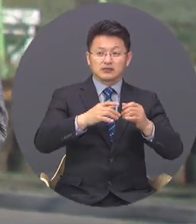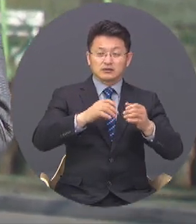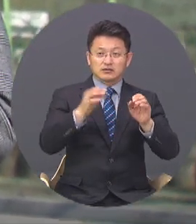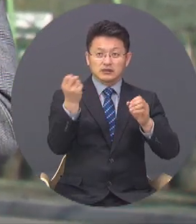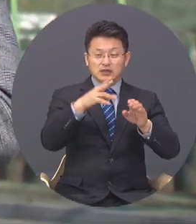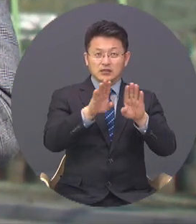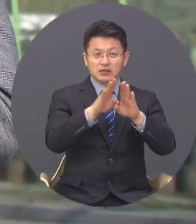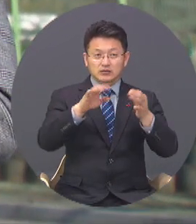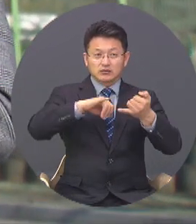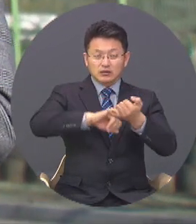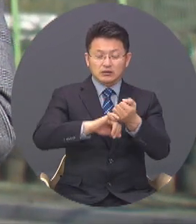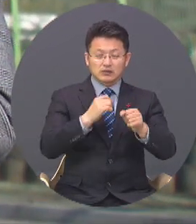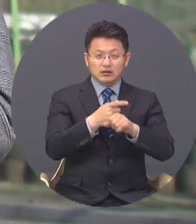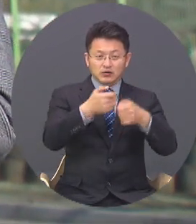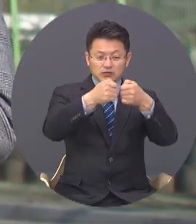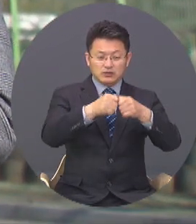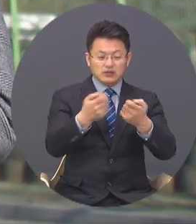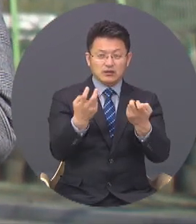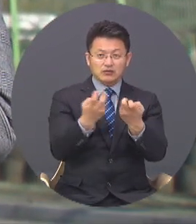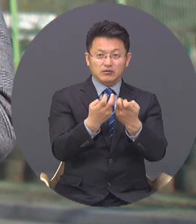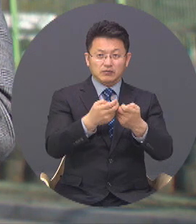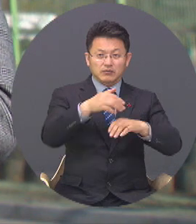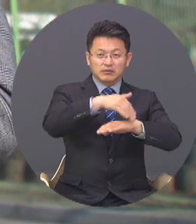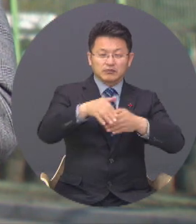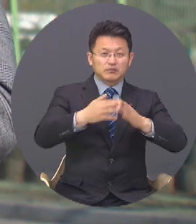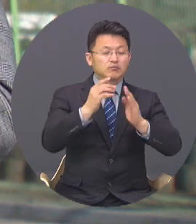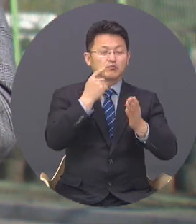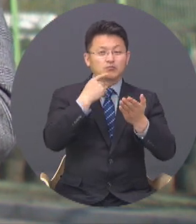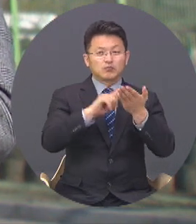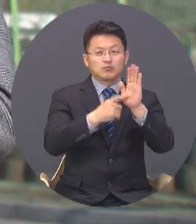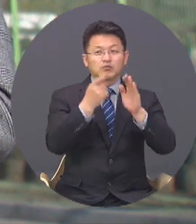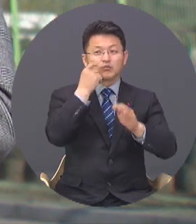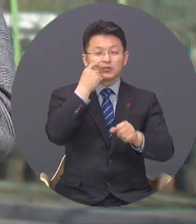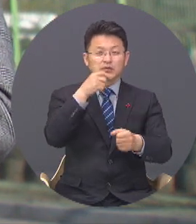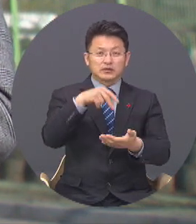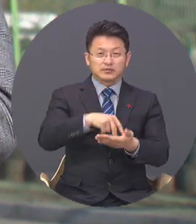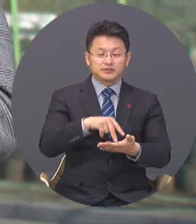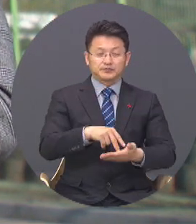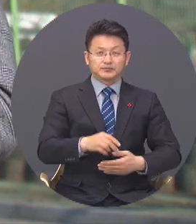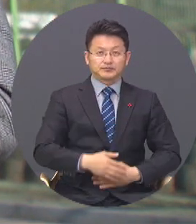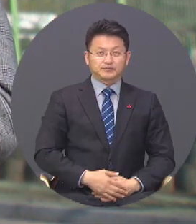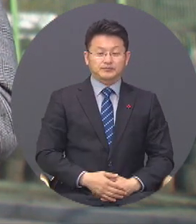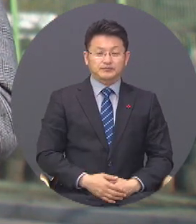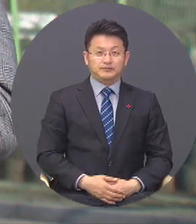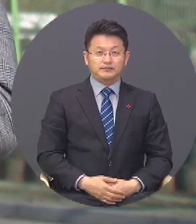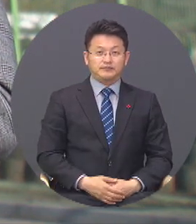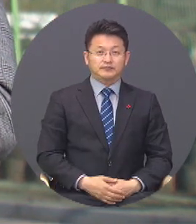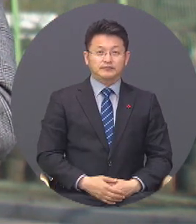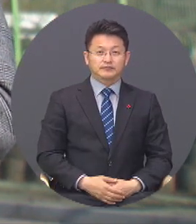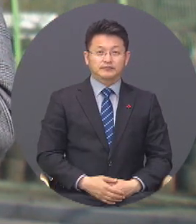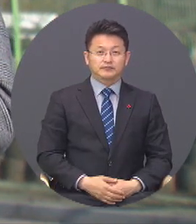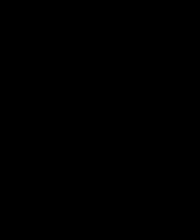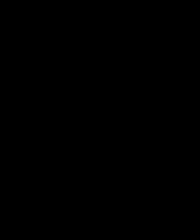창녕군 외 아직 구체적인 계획을 내놓지 못하고 있습니다 mbc 뉴스 이제 경입니다